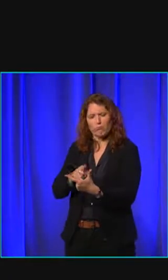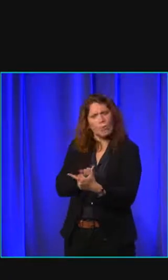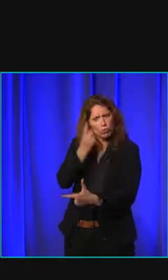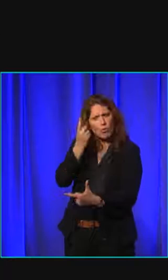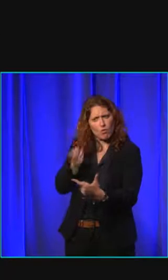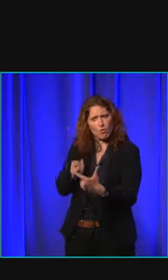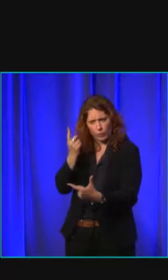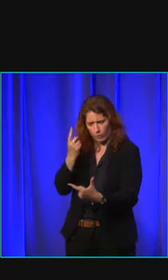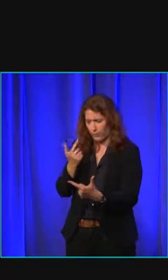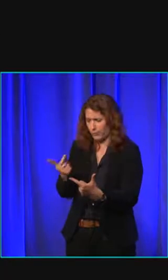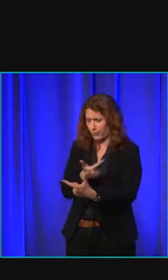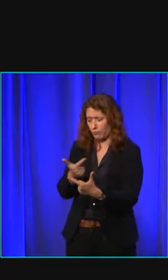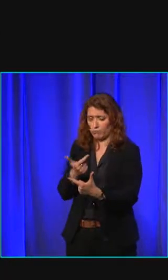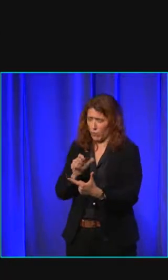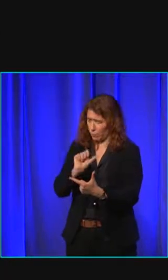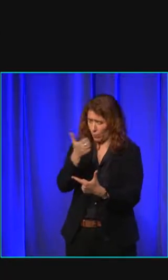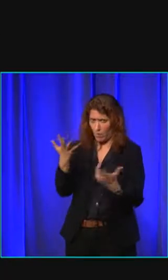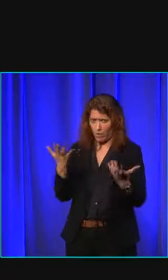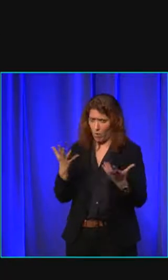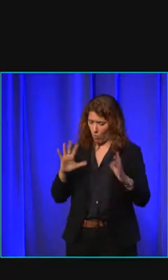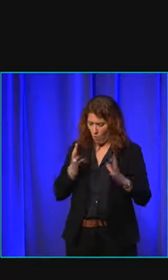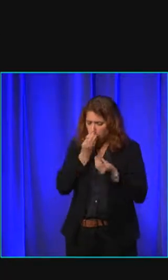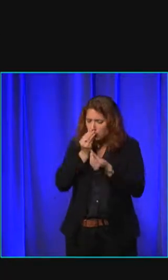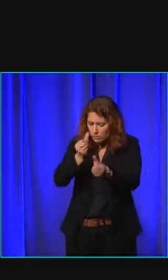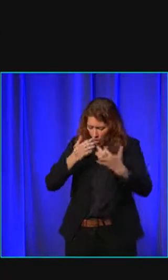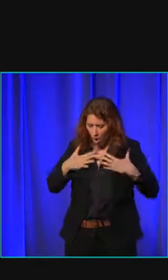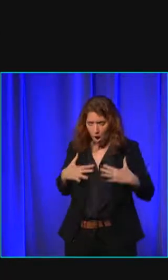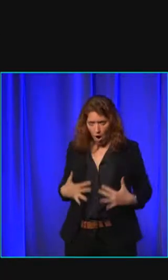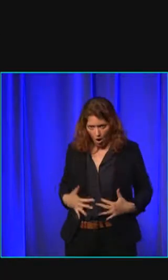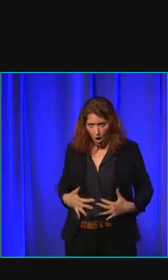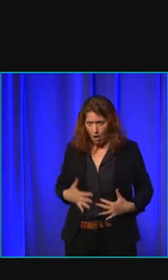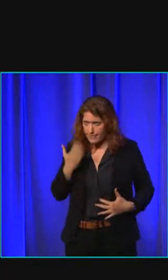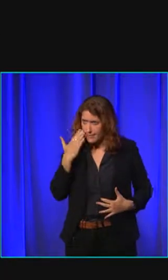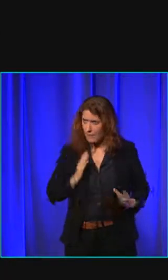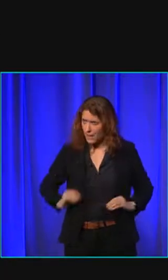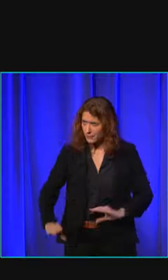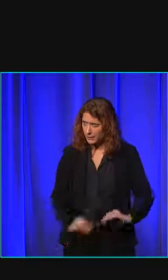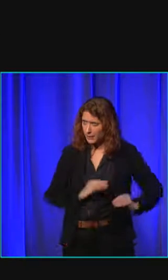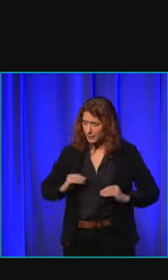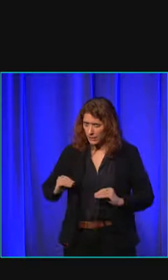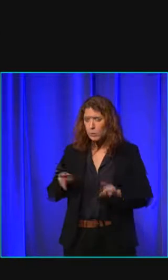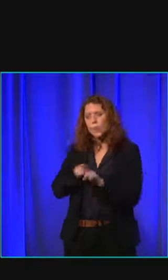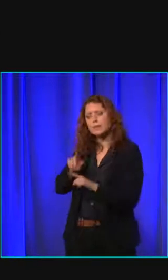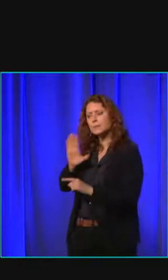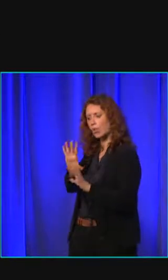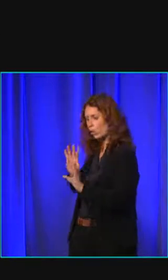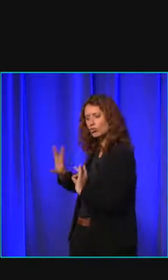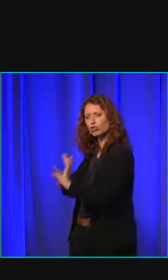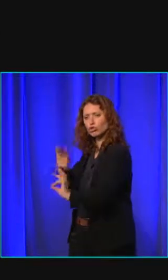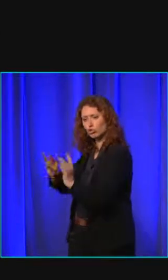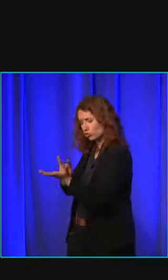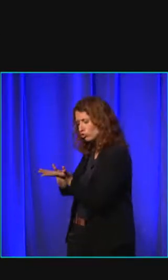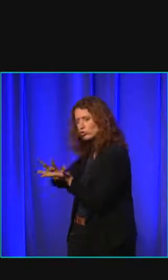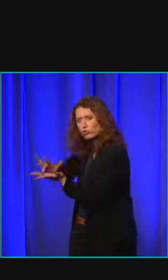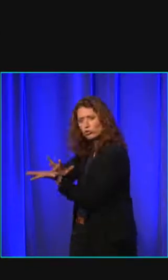principales, à savoir la proprioception et le sens du toucher. La proprioception, c'est la capacité qu'a un